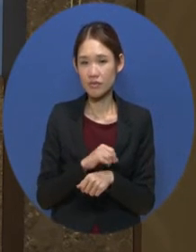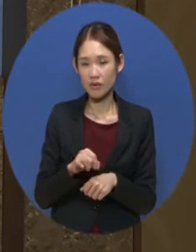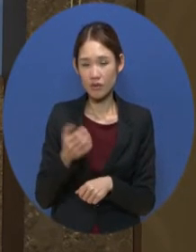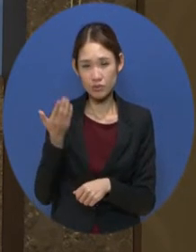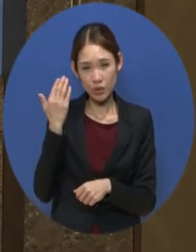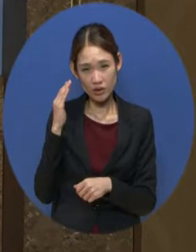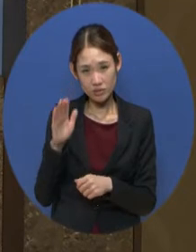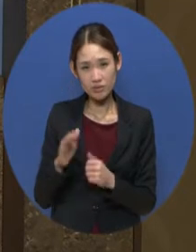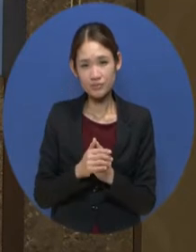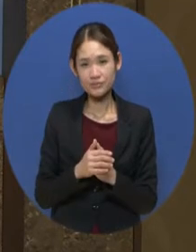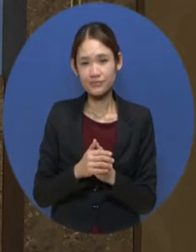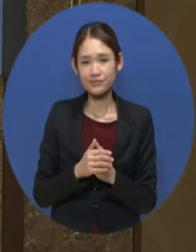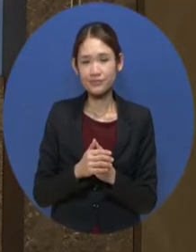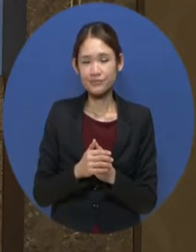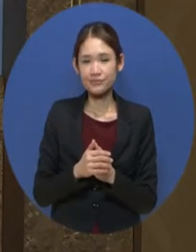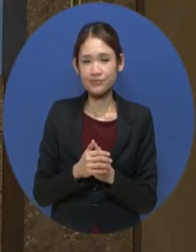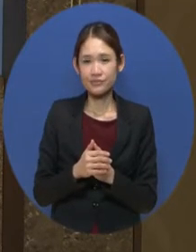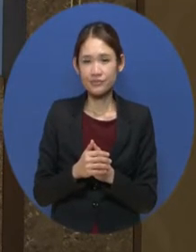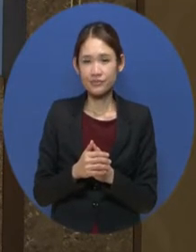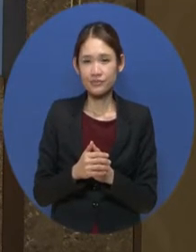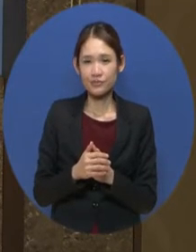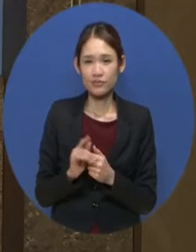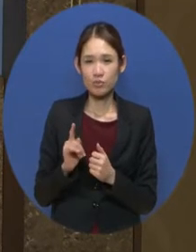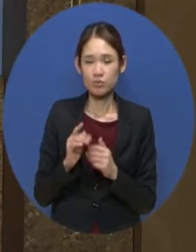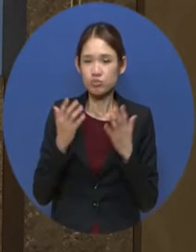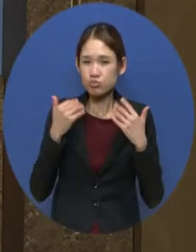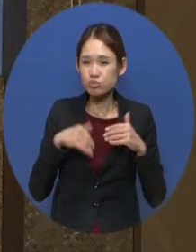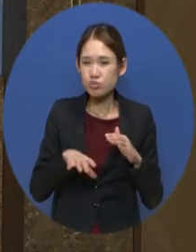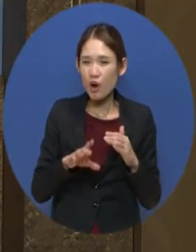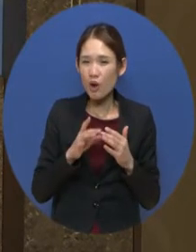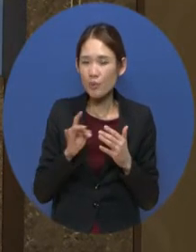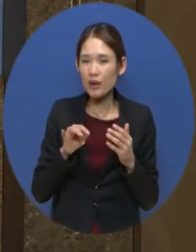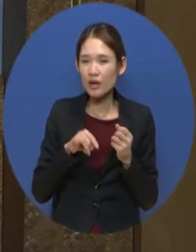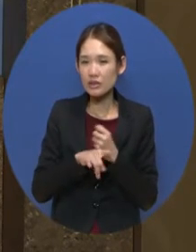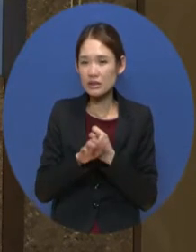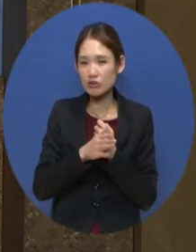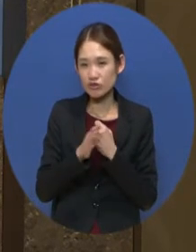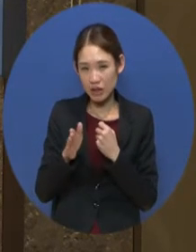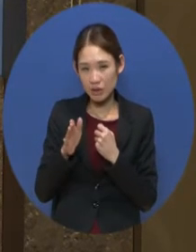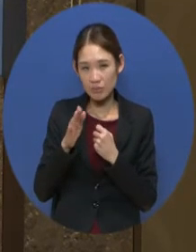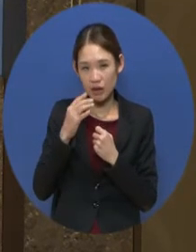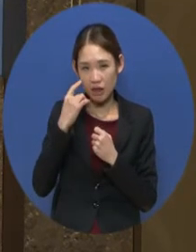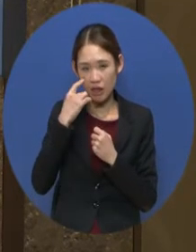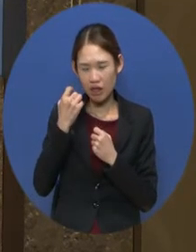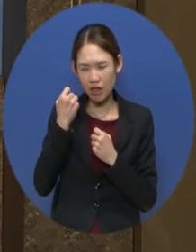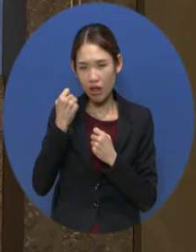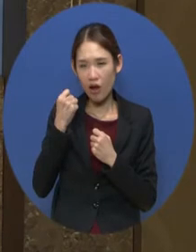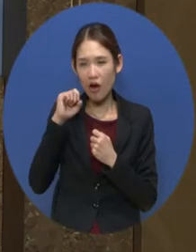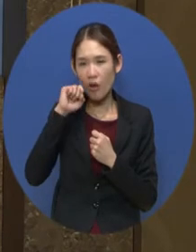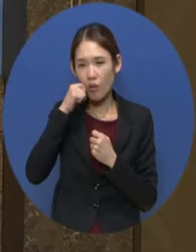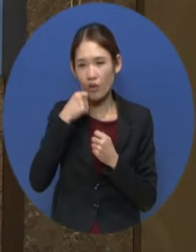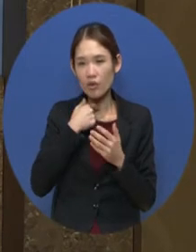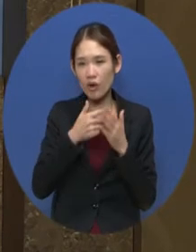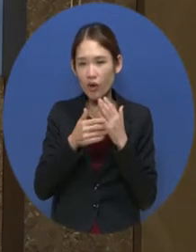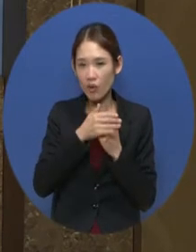이제 최근에는 선천적인 이유 때문에 시력에 어려움을 겪고 계신 분들보다